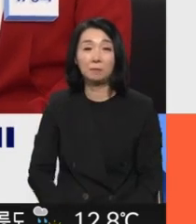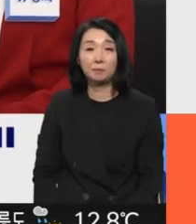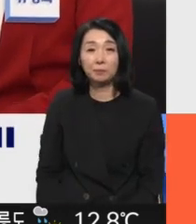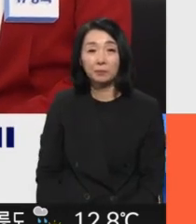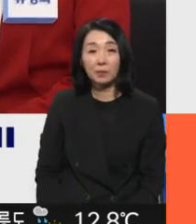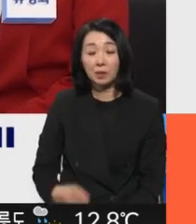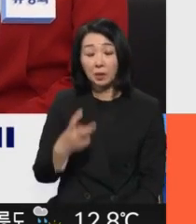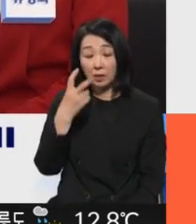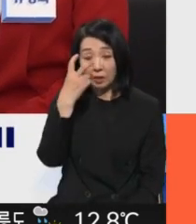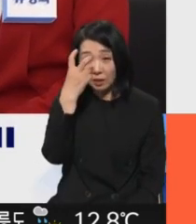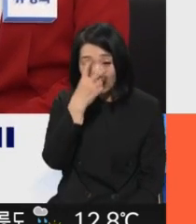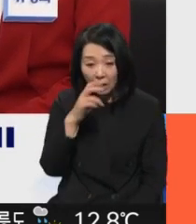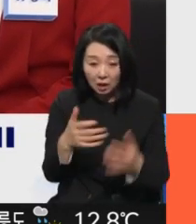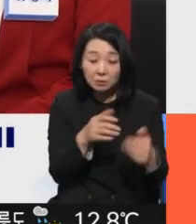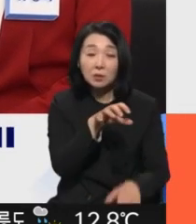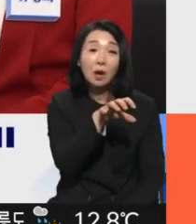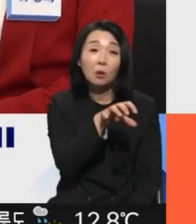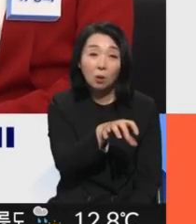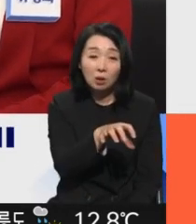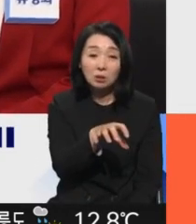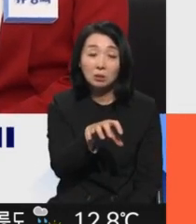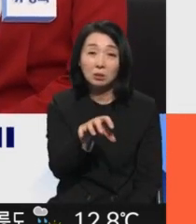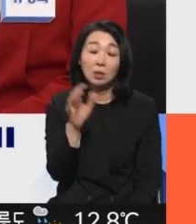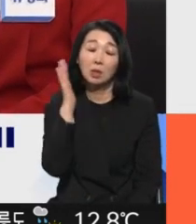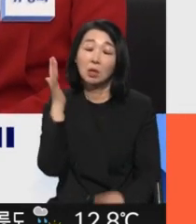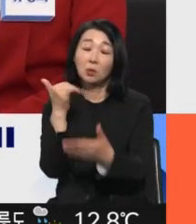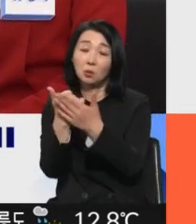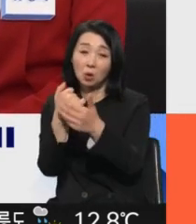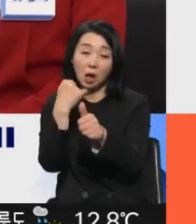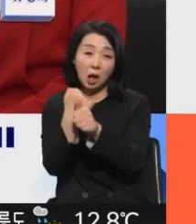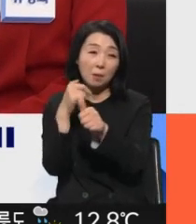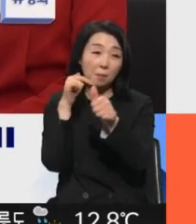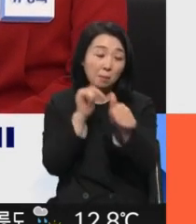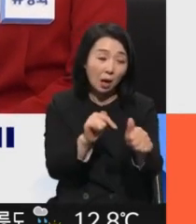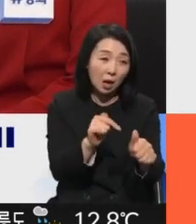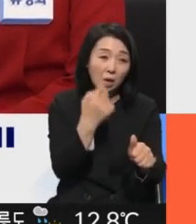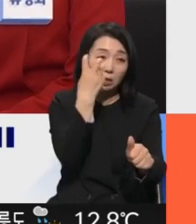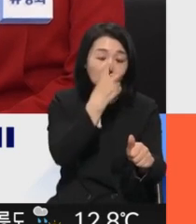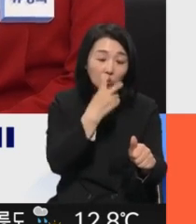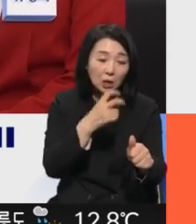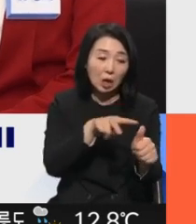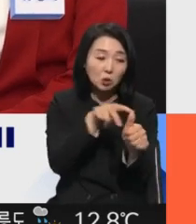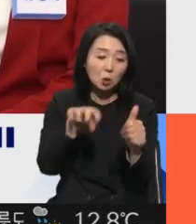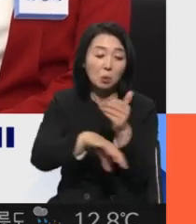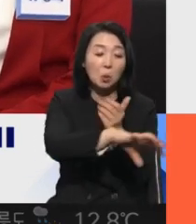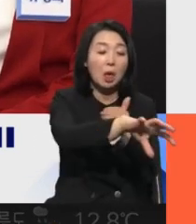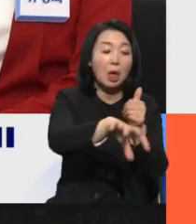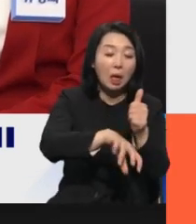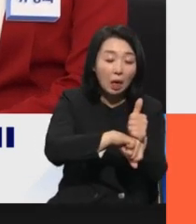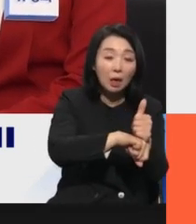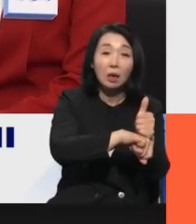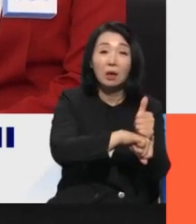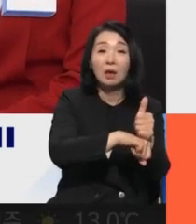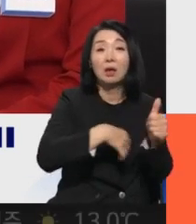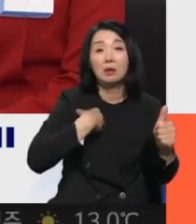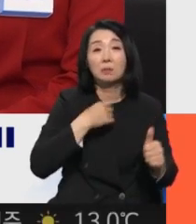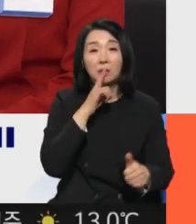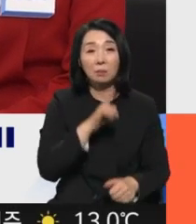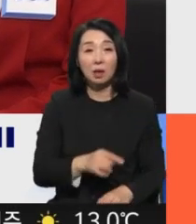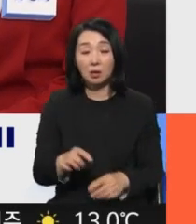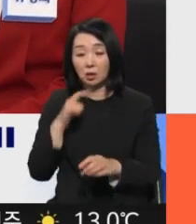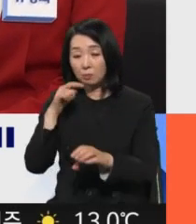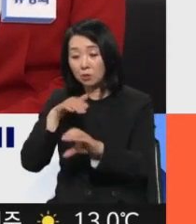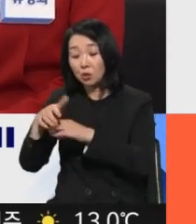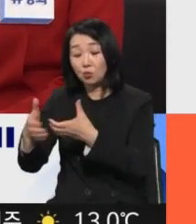대통령실의 하명 감사기관이자 검찰의 수사 정보 수집기관을 자처하고 있다 이렇게 비판하기도 했는데요